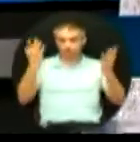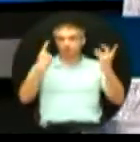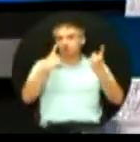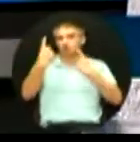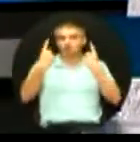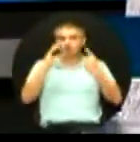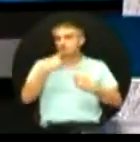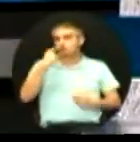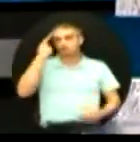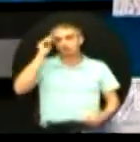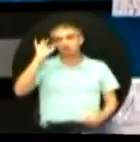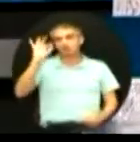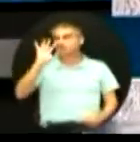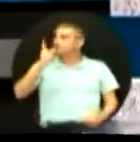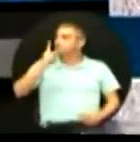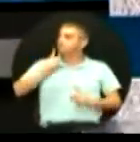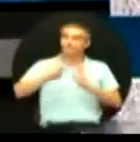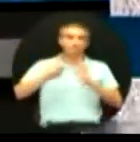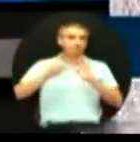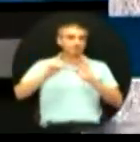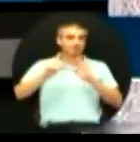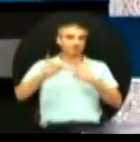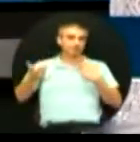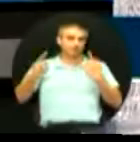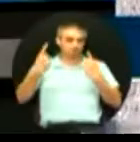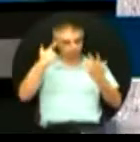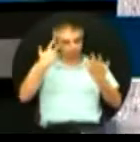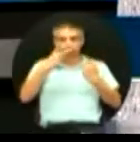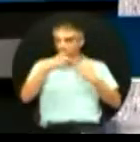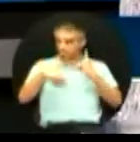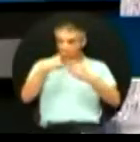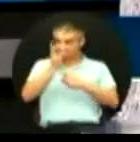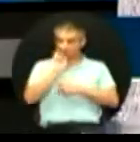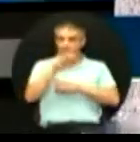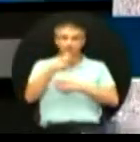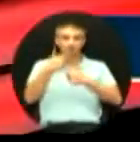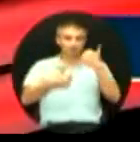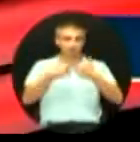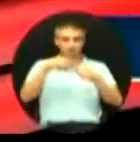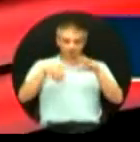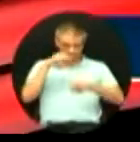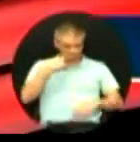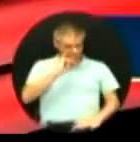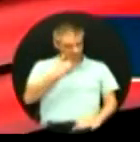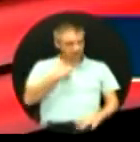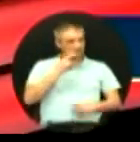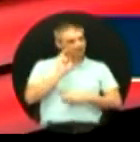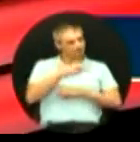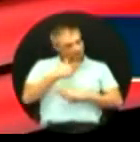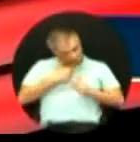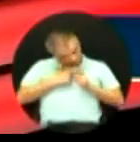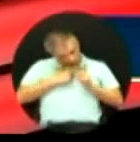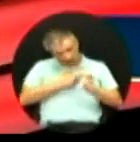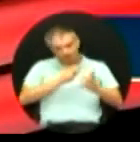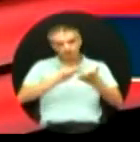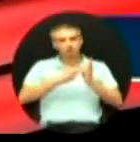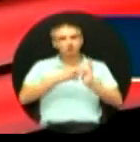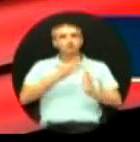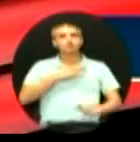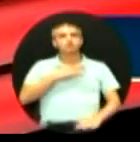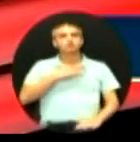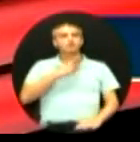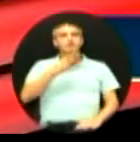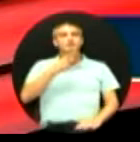אחד יכול להביע את דעתו. ויש תשתול לך את השיקולים שלו. תתמודדי בפריימריז. בהחלט אני אתמודד ואני אלחם על התוכנית שלי.